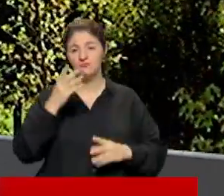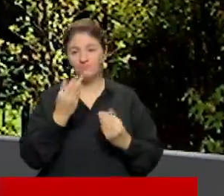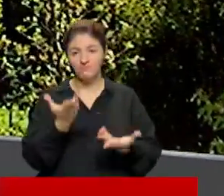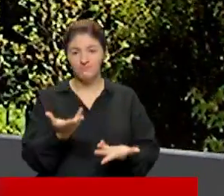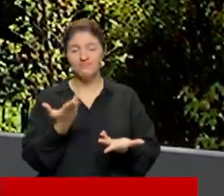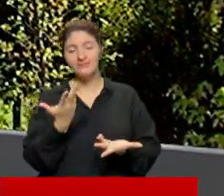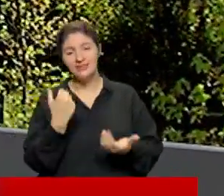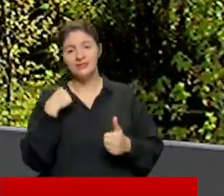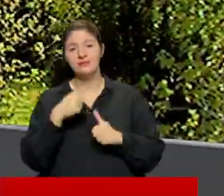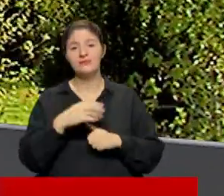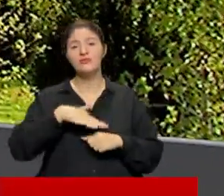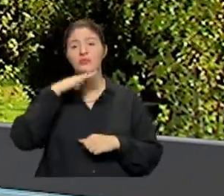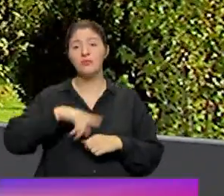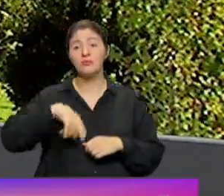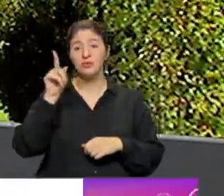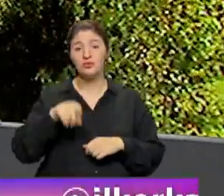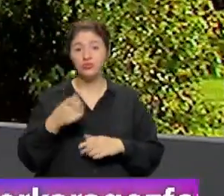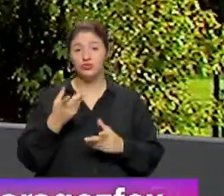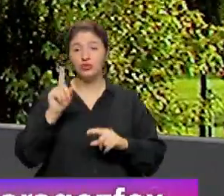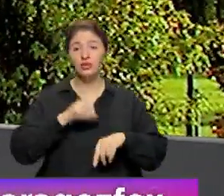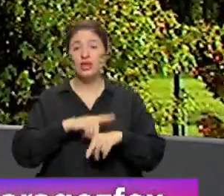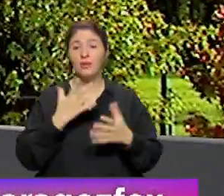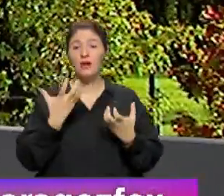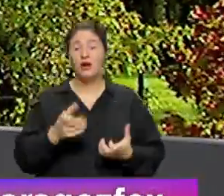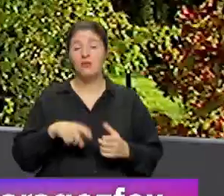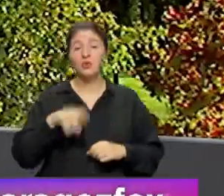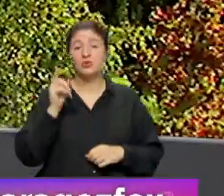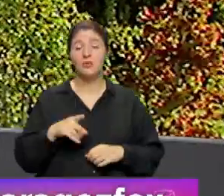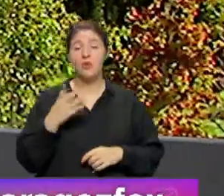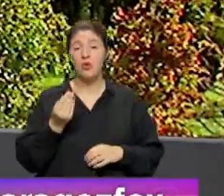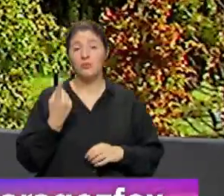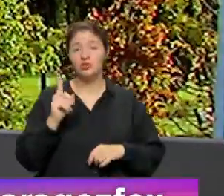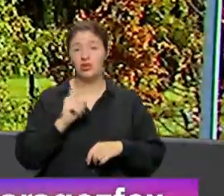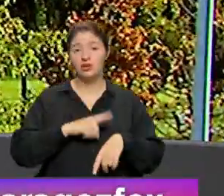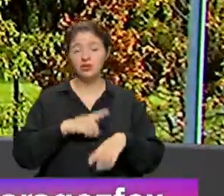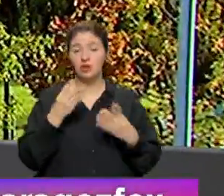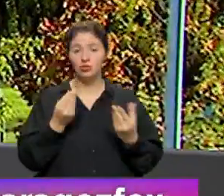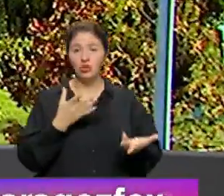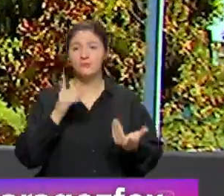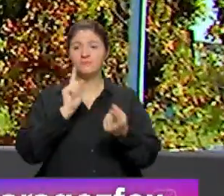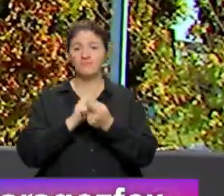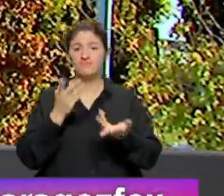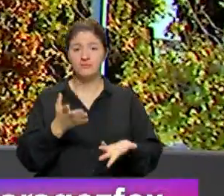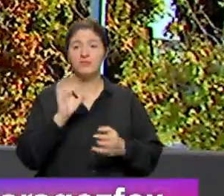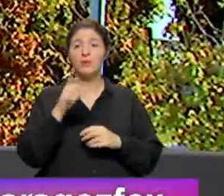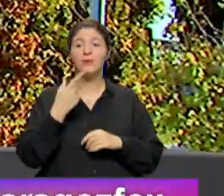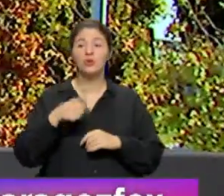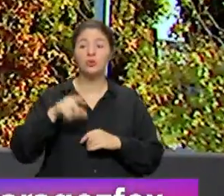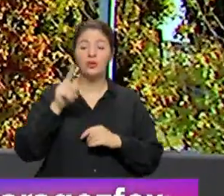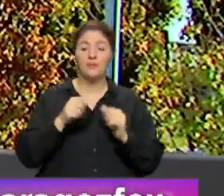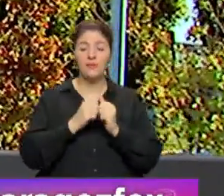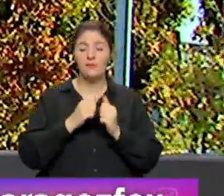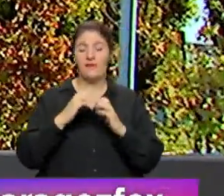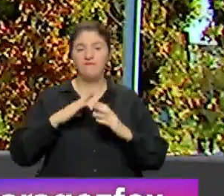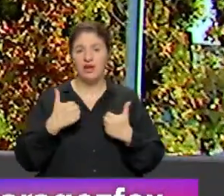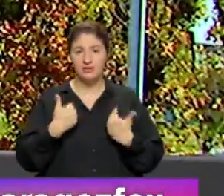olsun yine Dop dolu bir çalar saat ama ağır bir gündemi olan çalar saat olacak karşınızda böyle bir gündemle